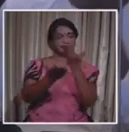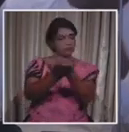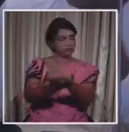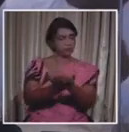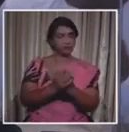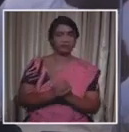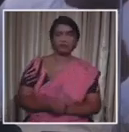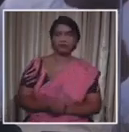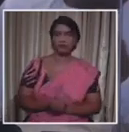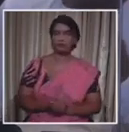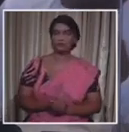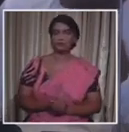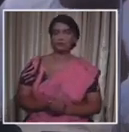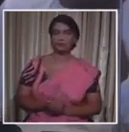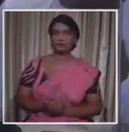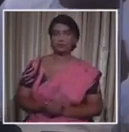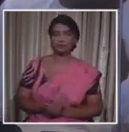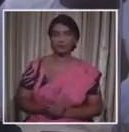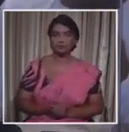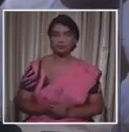ඉදිරිපත් කරමි